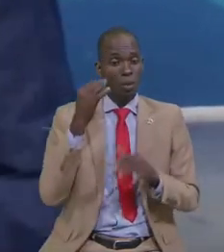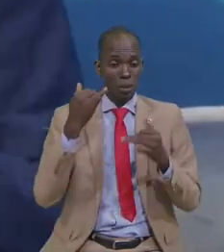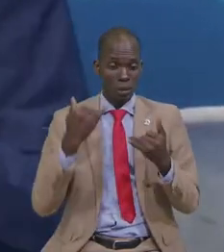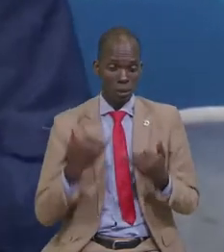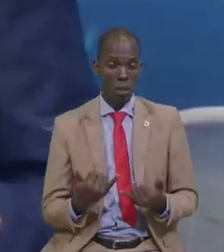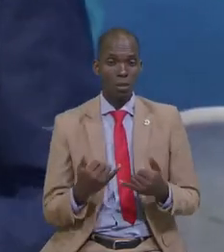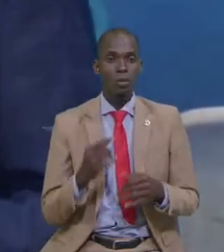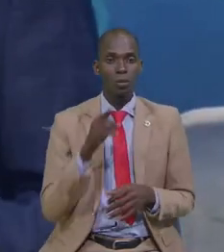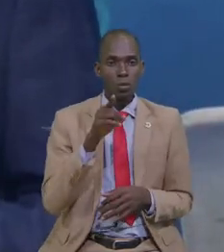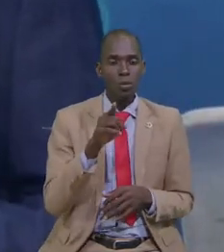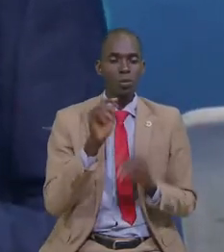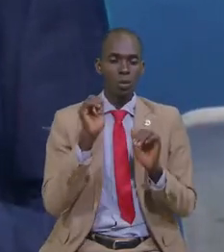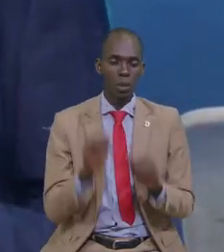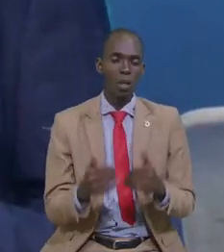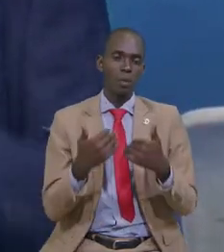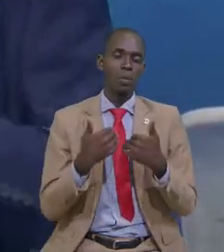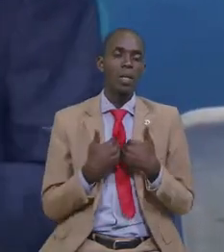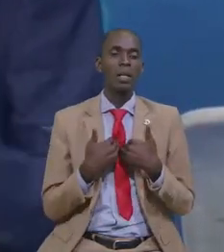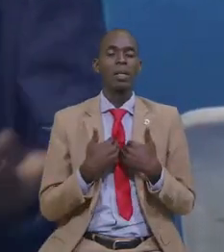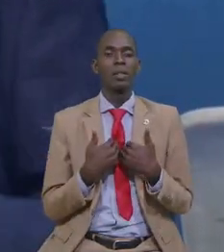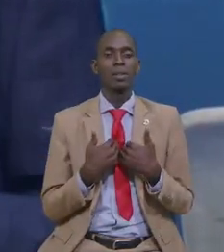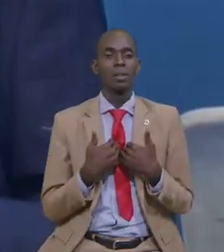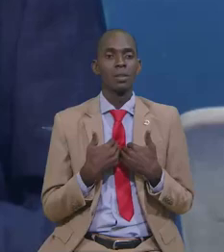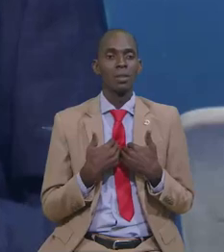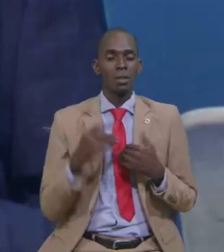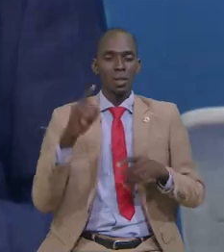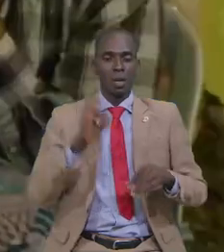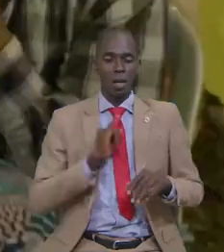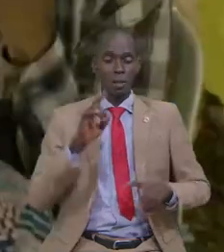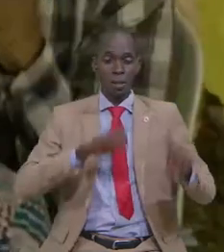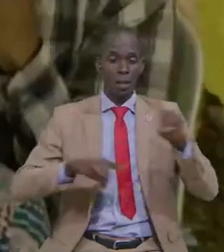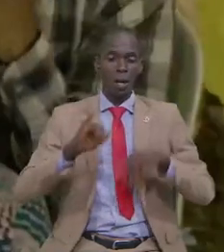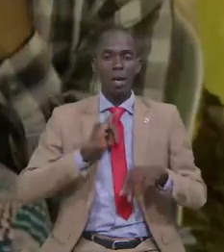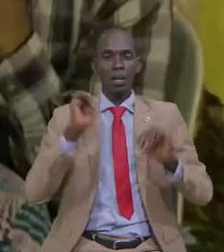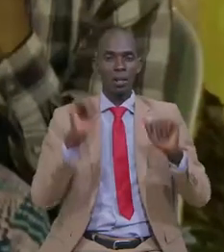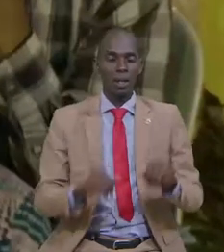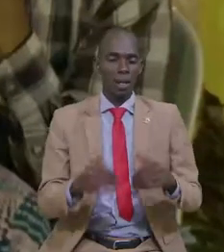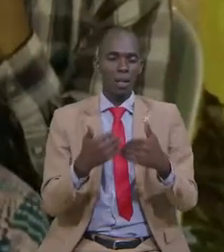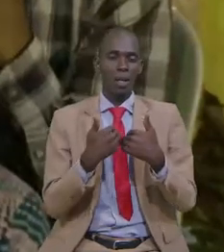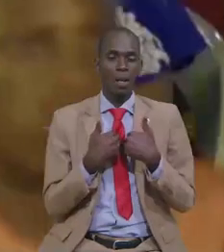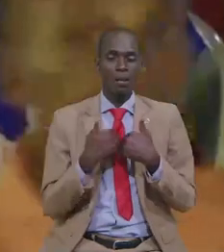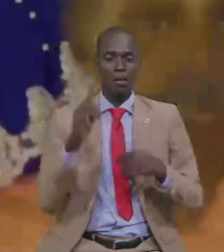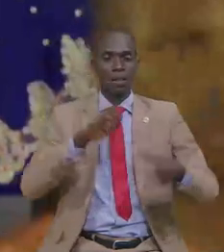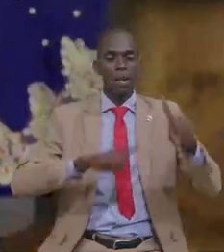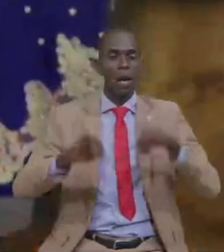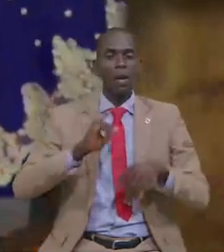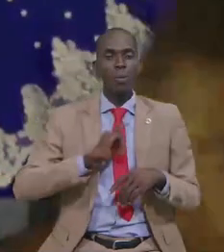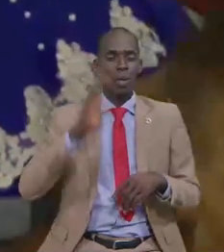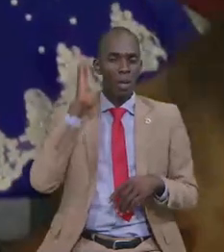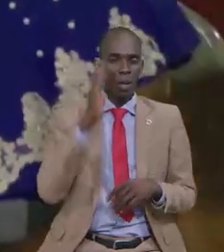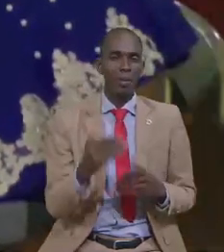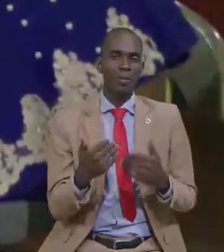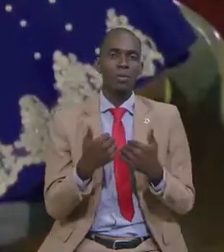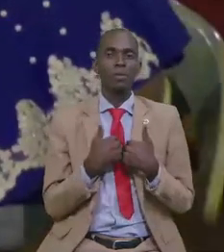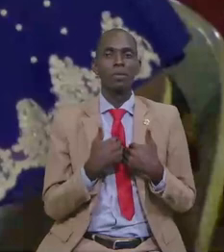choses pour lesquelles Jésus est mort, vous pouvez maintenant en avoir. Je peux en avoir. J'en